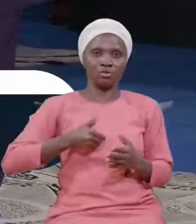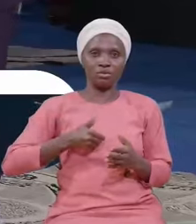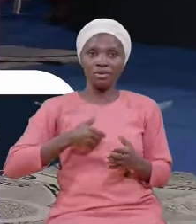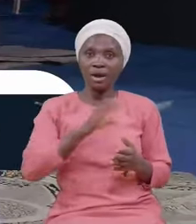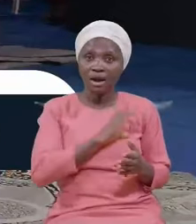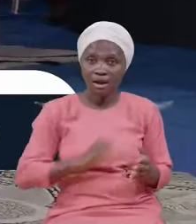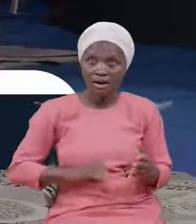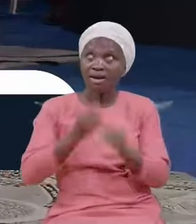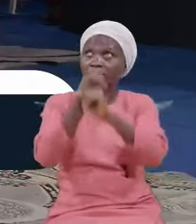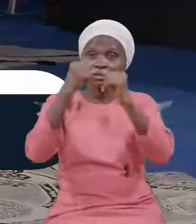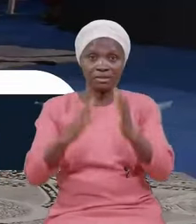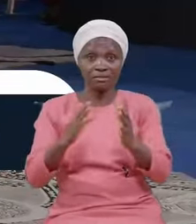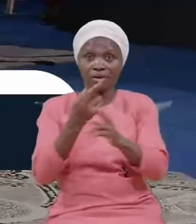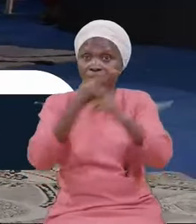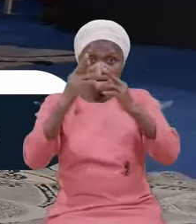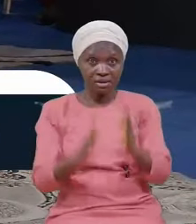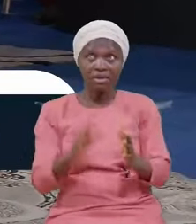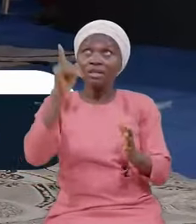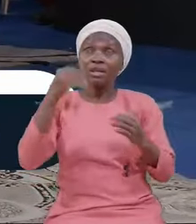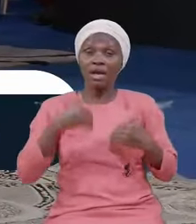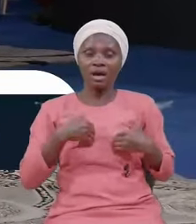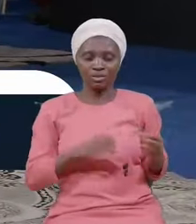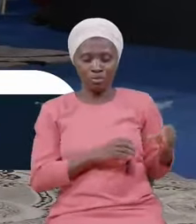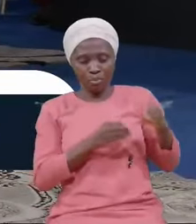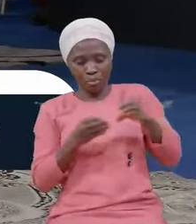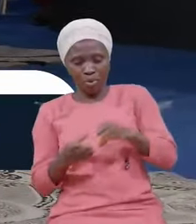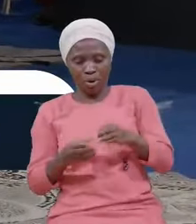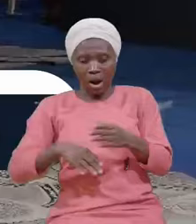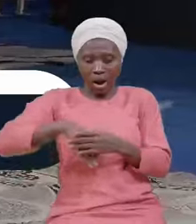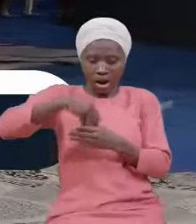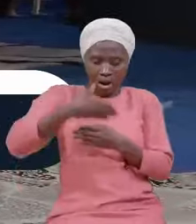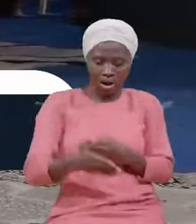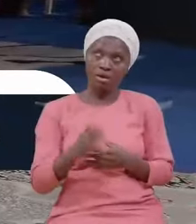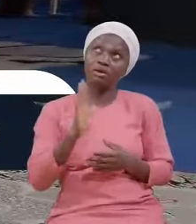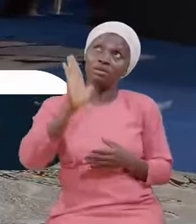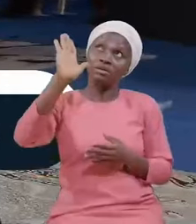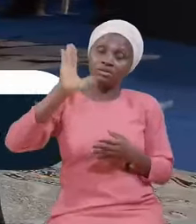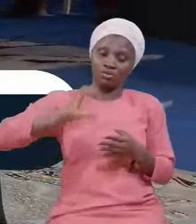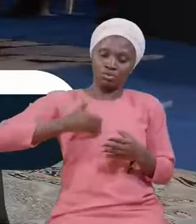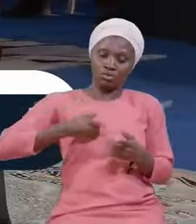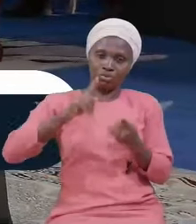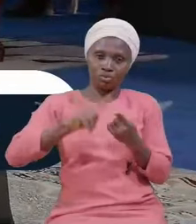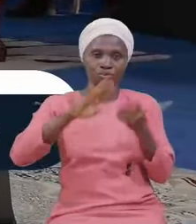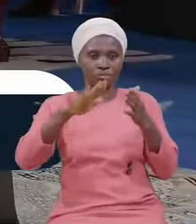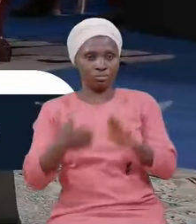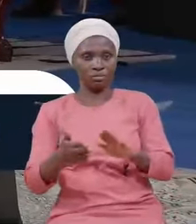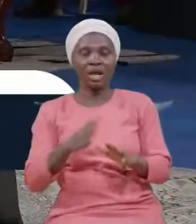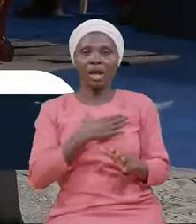lui-même, Christ, le Sauveur, le Rédempteur. Il s'est livré